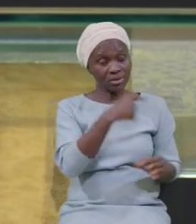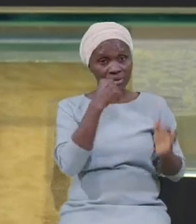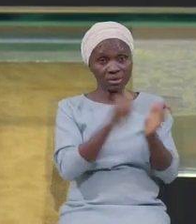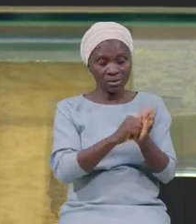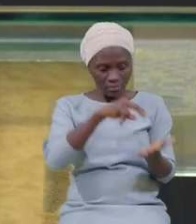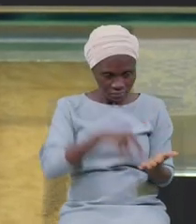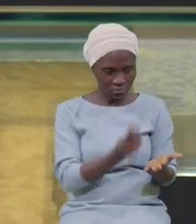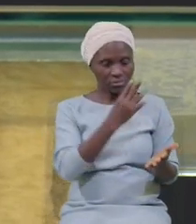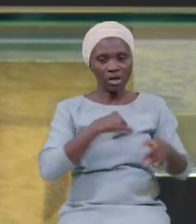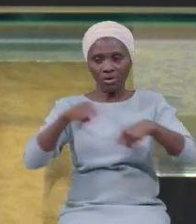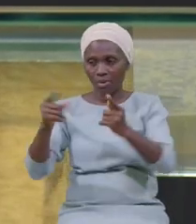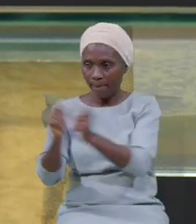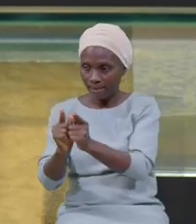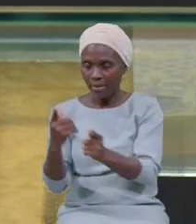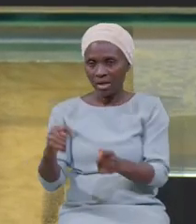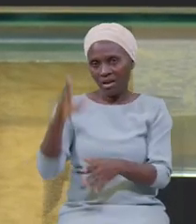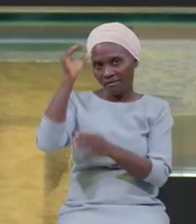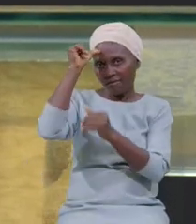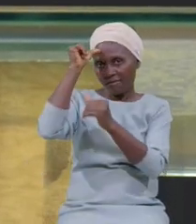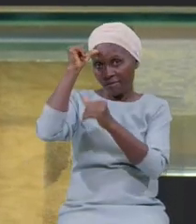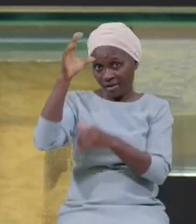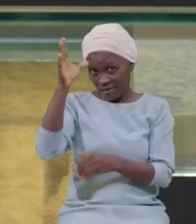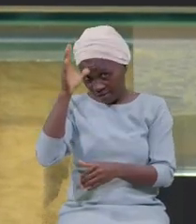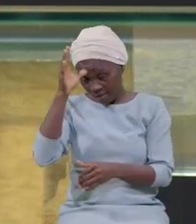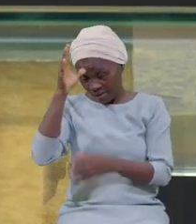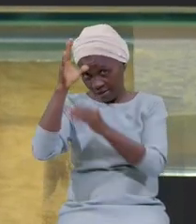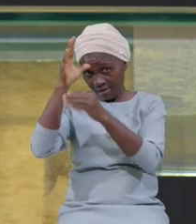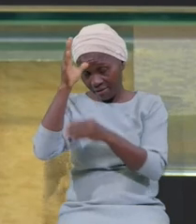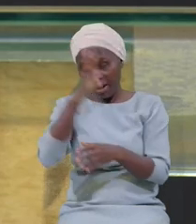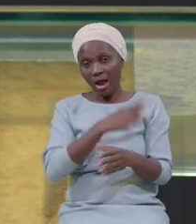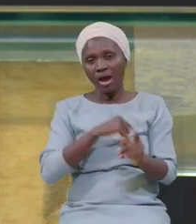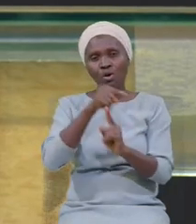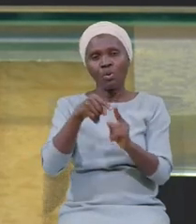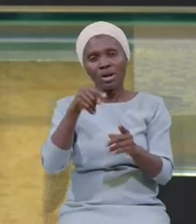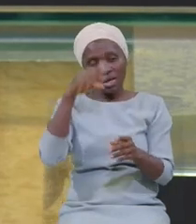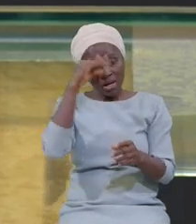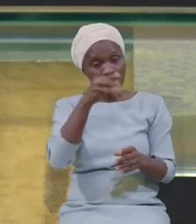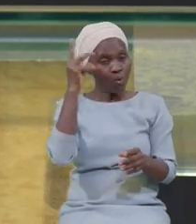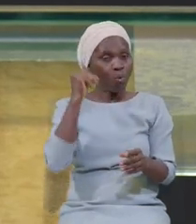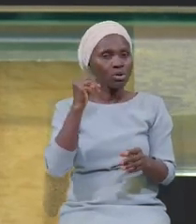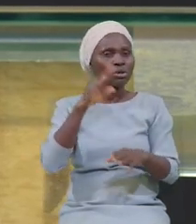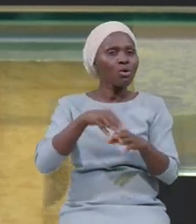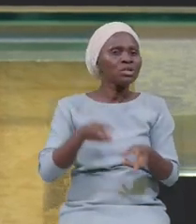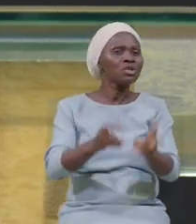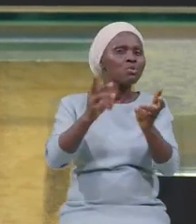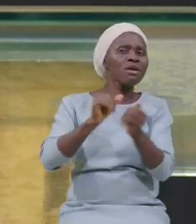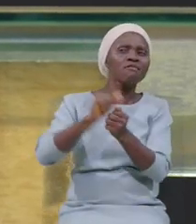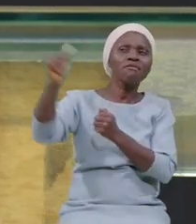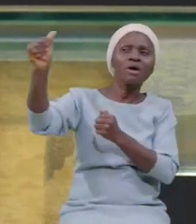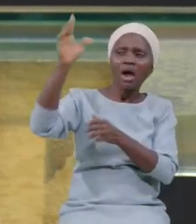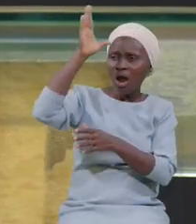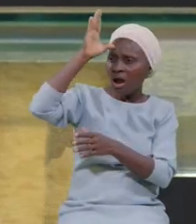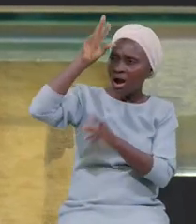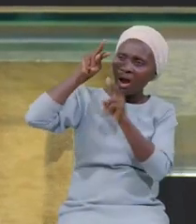et alla vers son père. Comme il était encore loin, son père le vit.